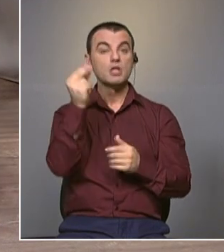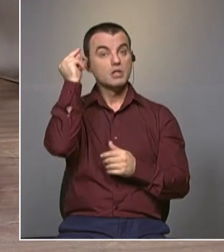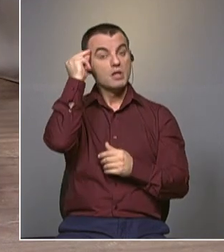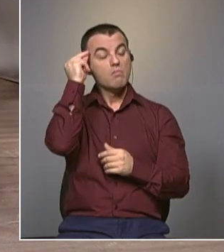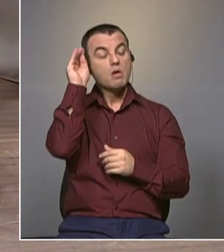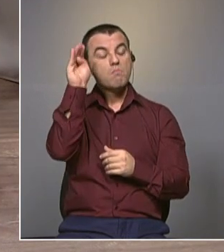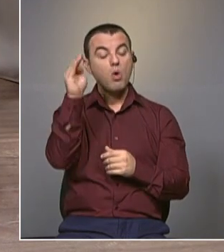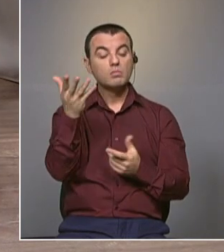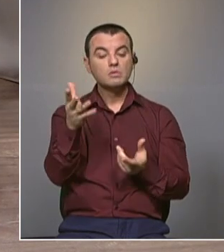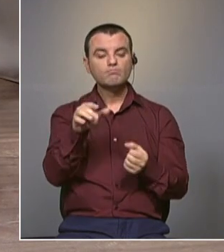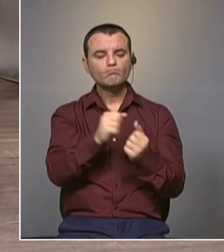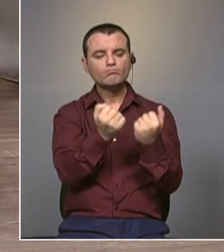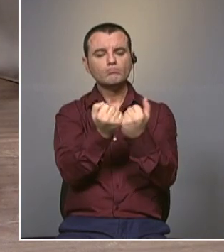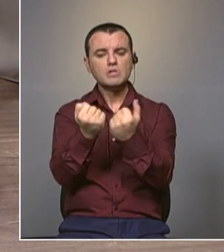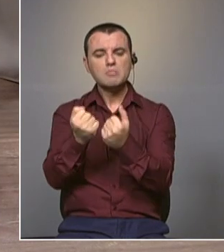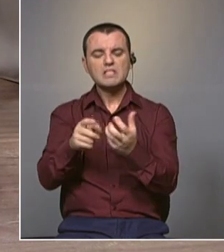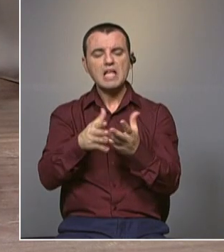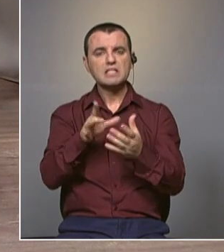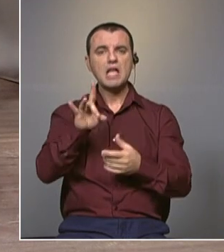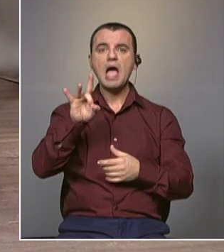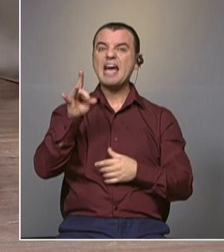на места, може би, за Радичков